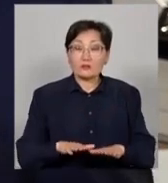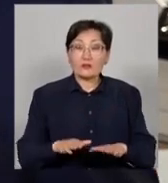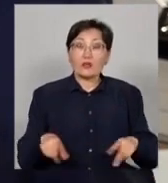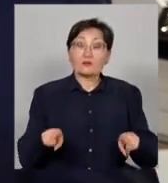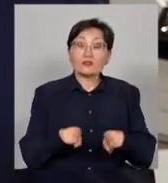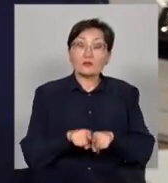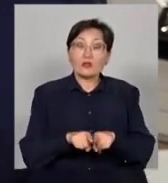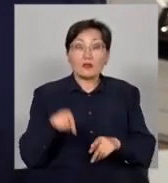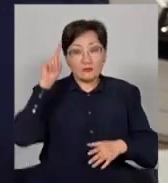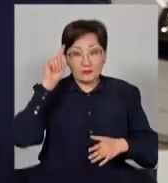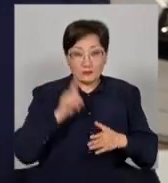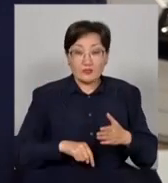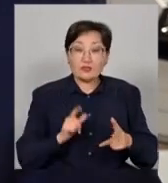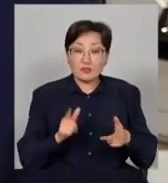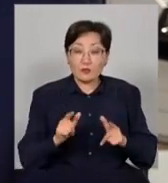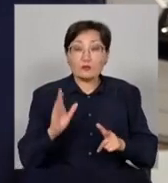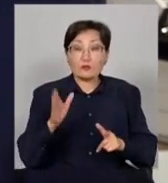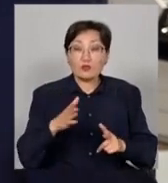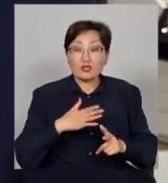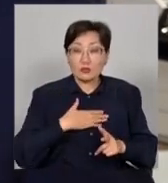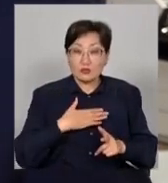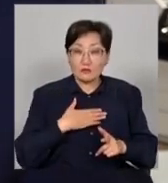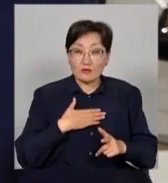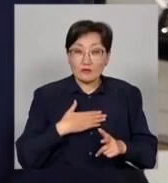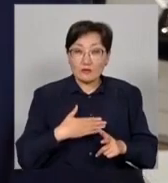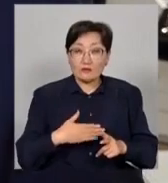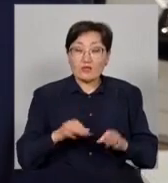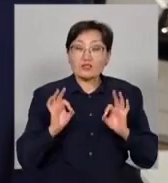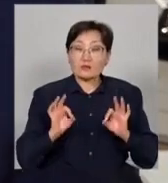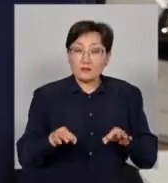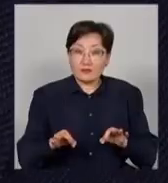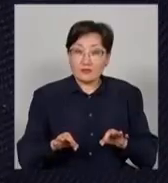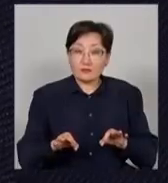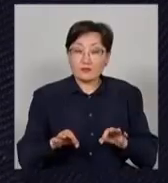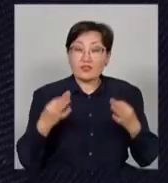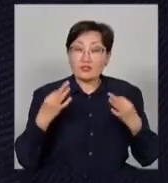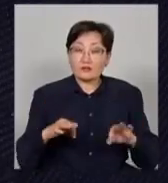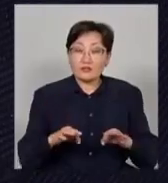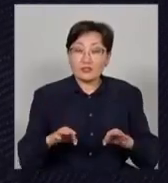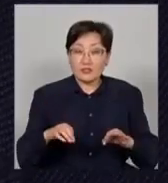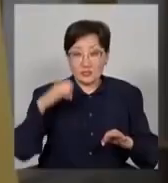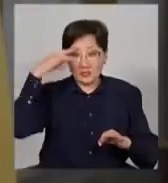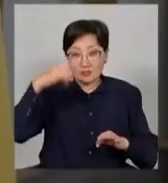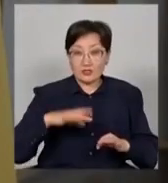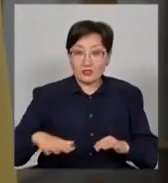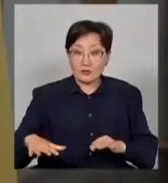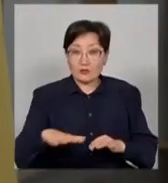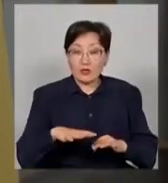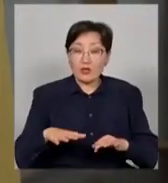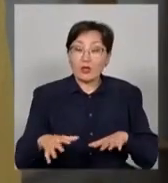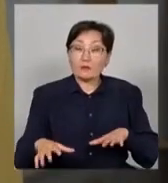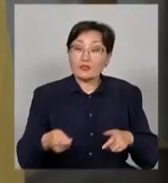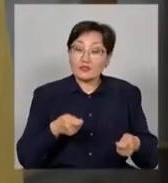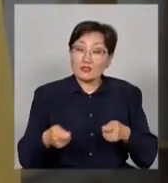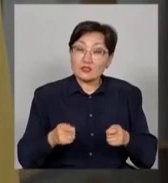мы верим действительно в будущее нашего справедливого, независимого, суверенного Казахстана. Президент заботится